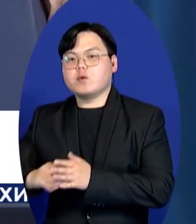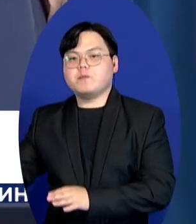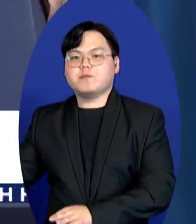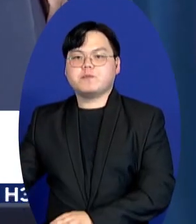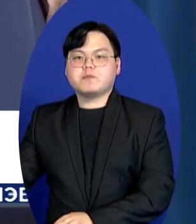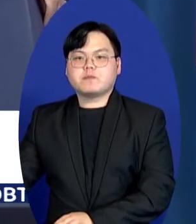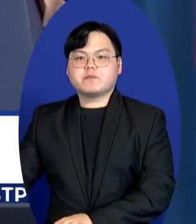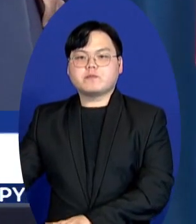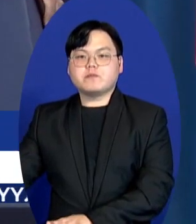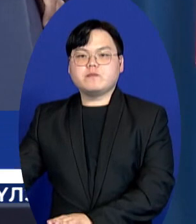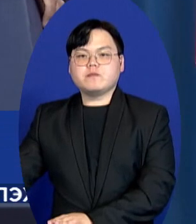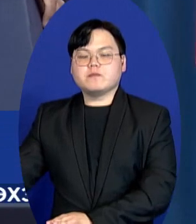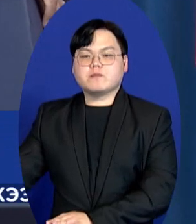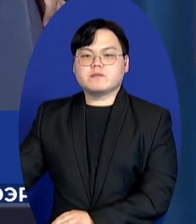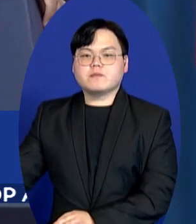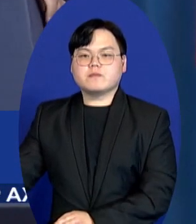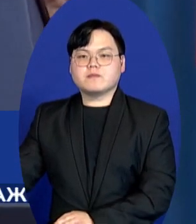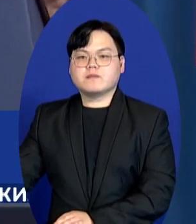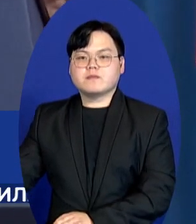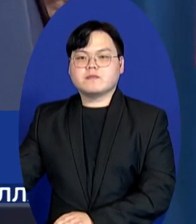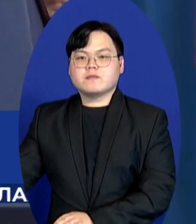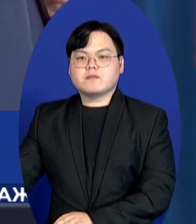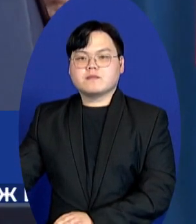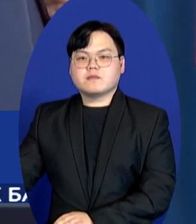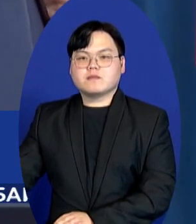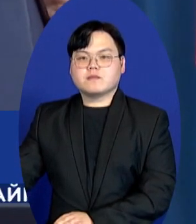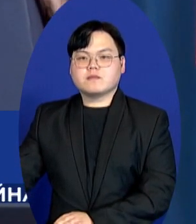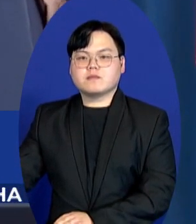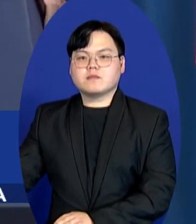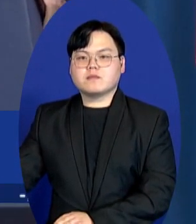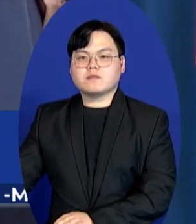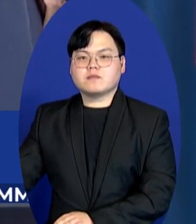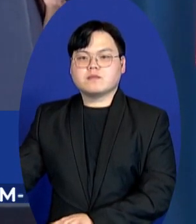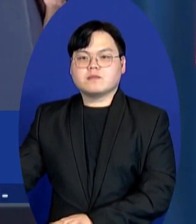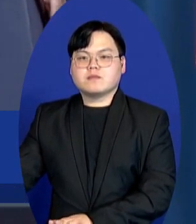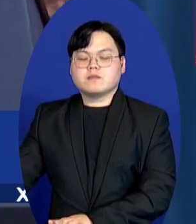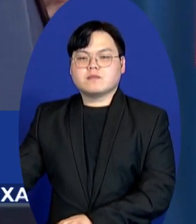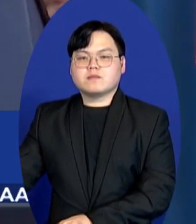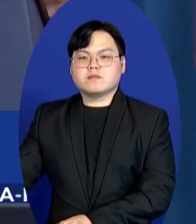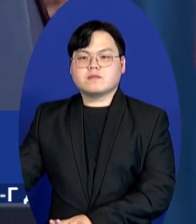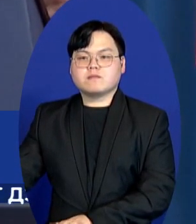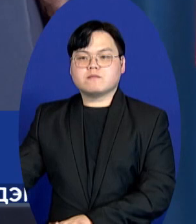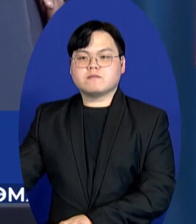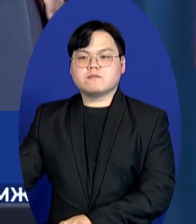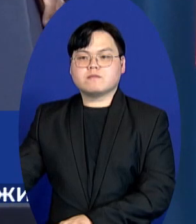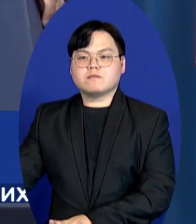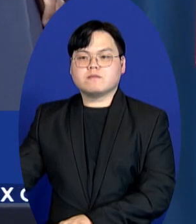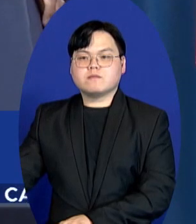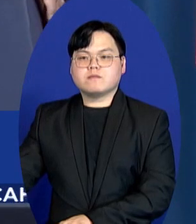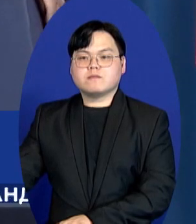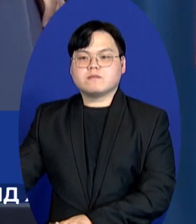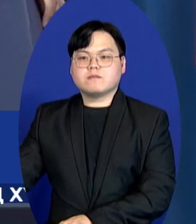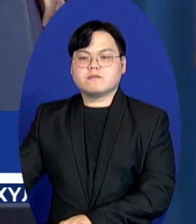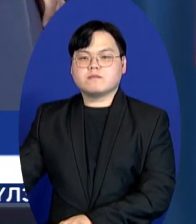ногооны тариалтыг 10 орчим хувиар нэмэгдүүлж чадлаа. Нийлүүлэлтийн зах зээлийн хувьд нийлүүлэлтэд дагаад үн буурах юм